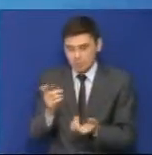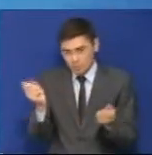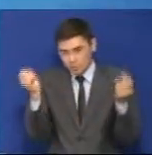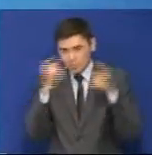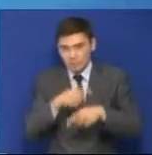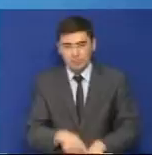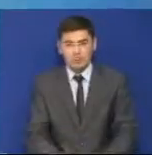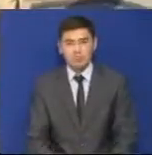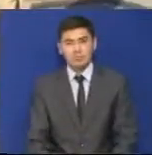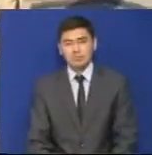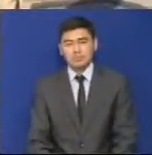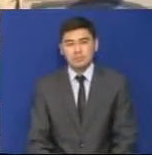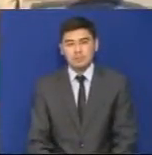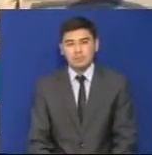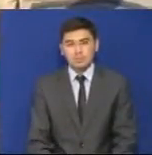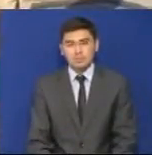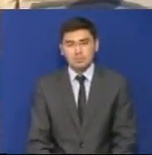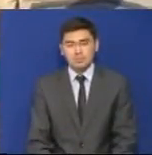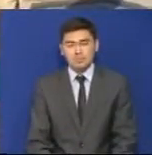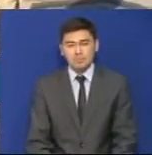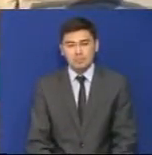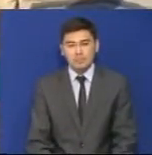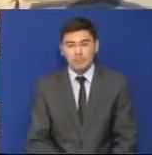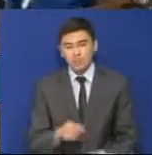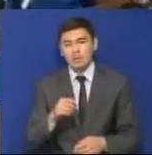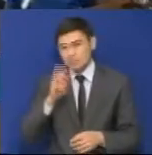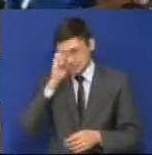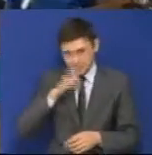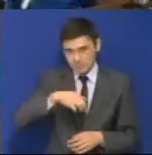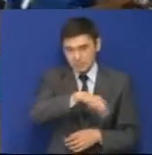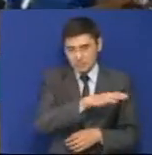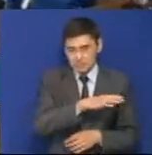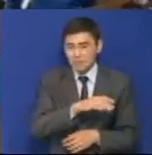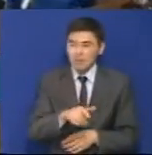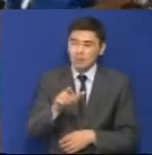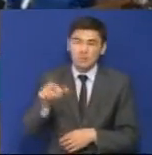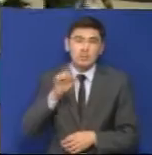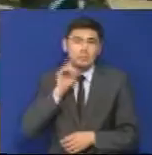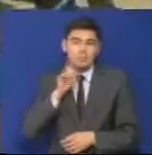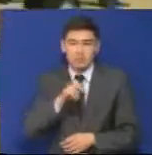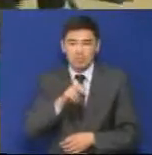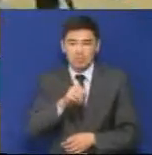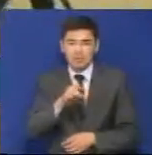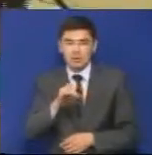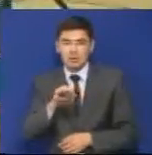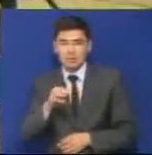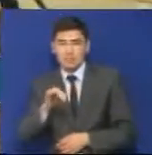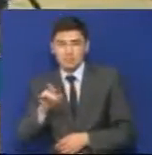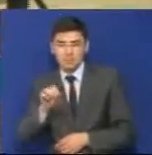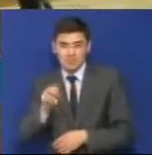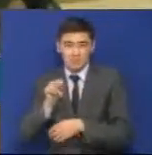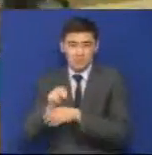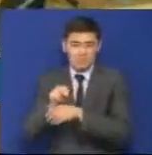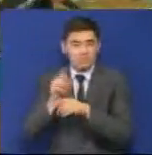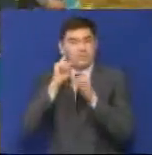қайтты. Елімізде патриоттық тәрбиеге қашанда ерекше көңіл бөлінеді. Оның негізінде жасөспірімдер мен жастар